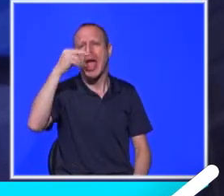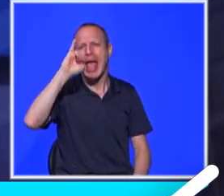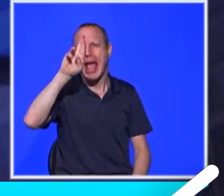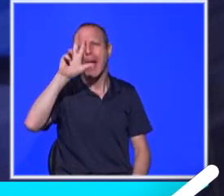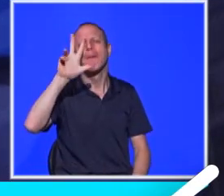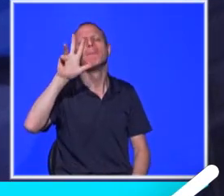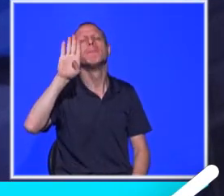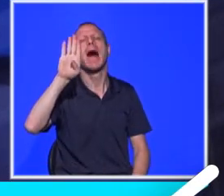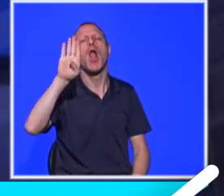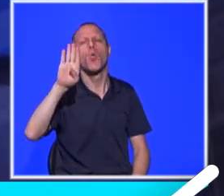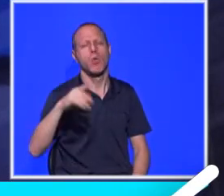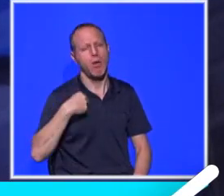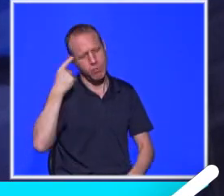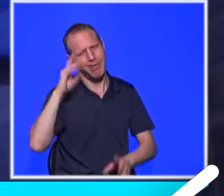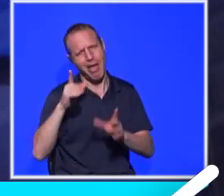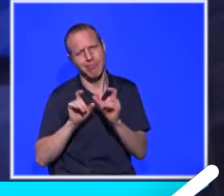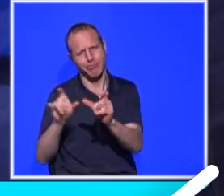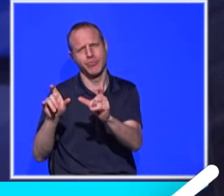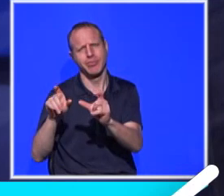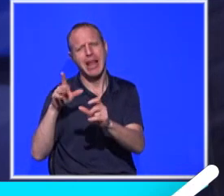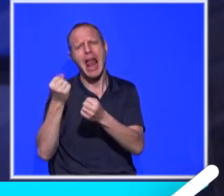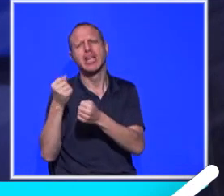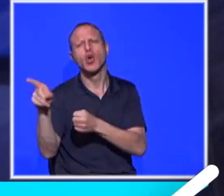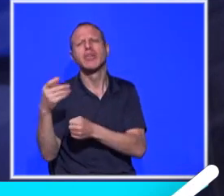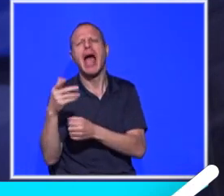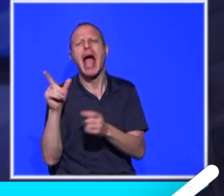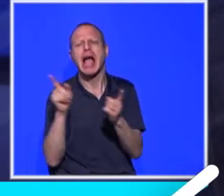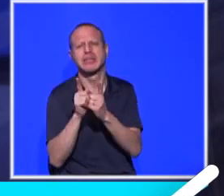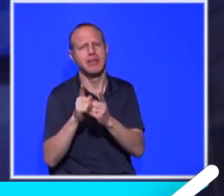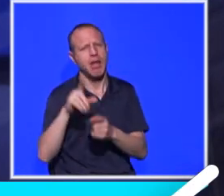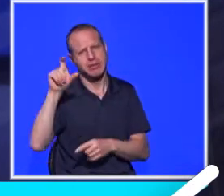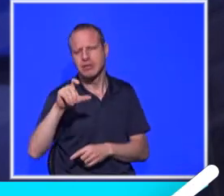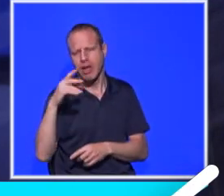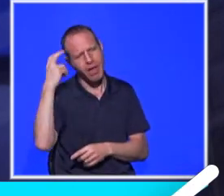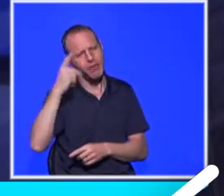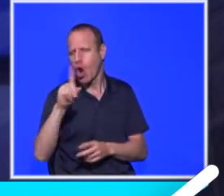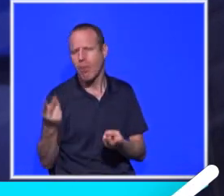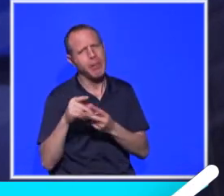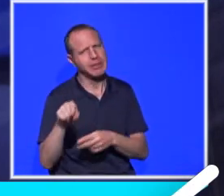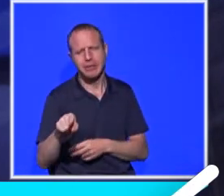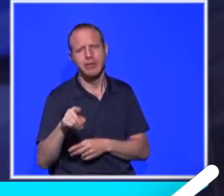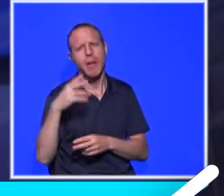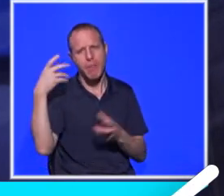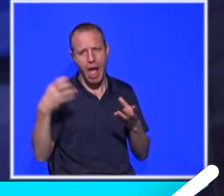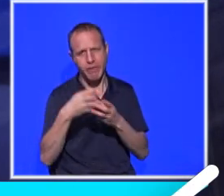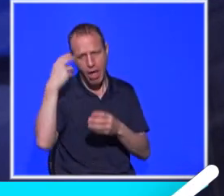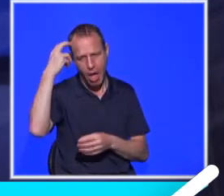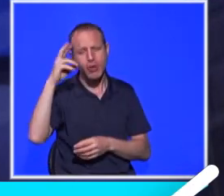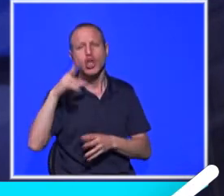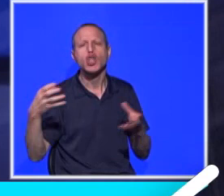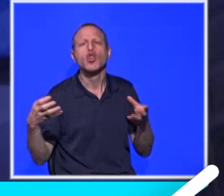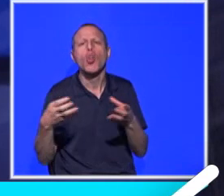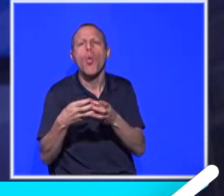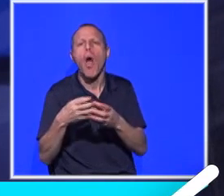אותך. נדע איך להחזיק אותך קצר. זה לא מה שהאזרח הערבי מחפש. יש, היום בחברה הערבית יש תנועה שבאה